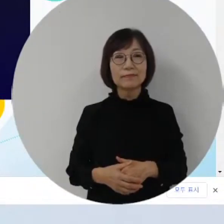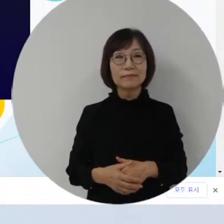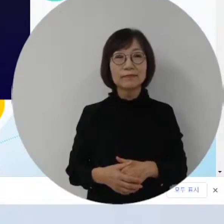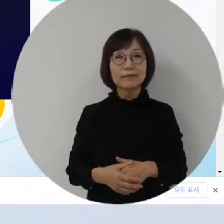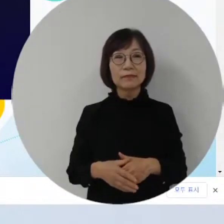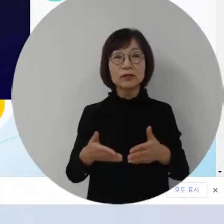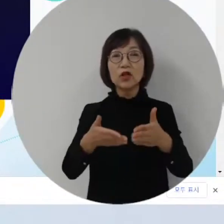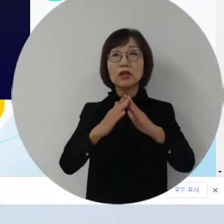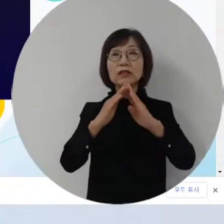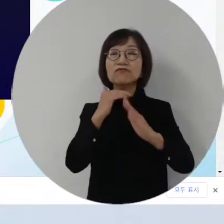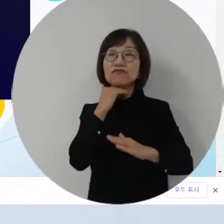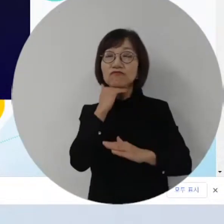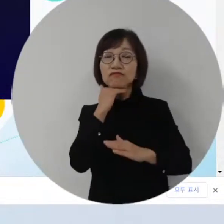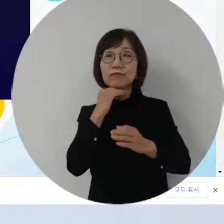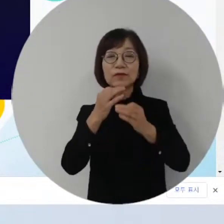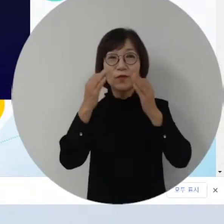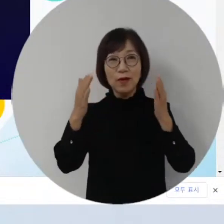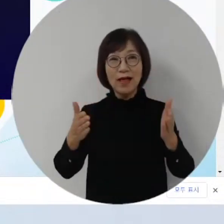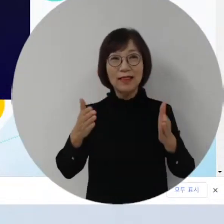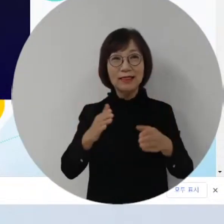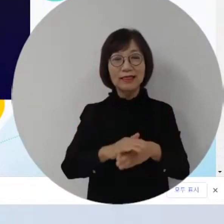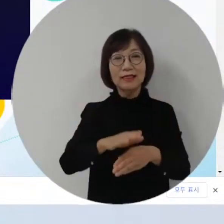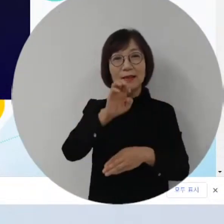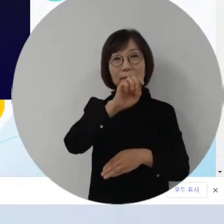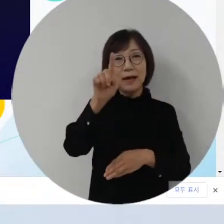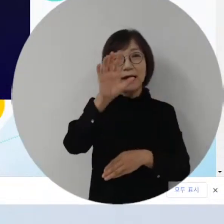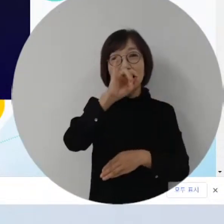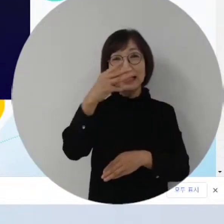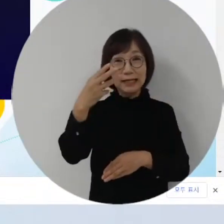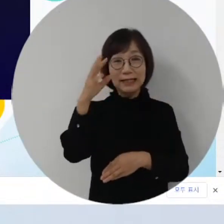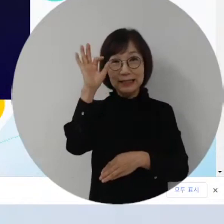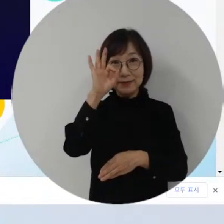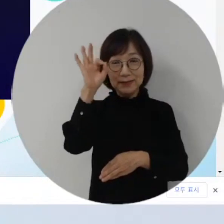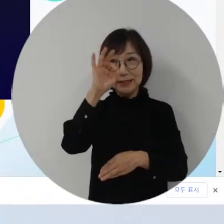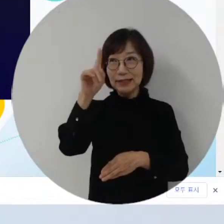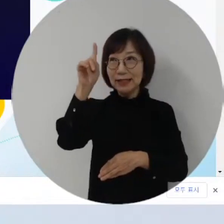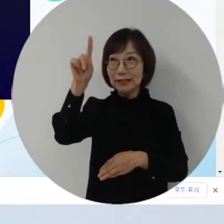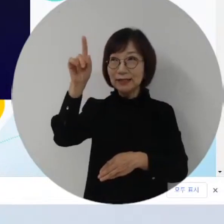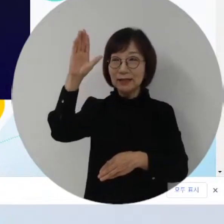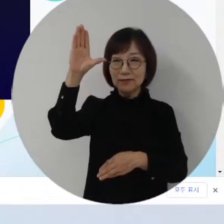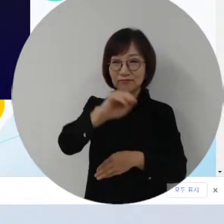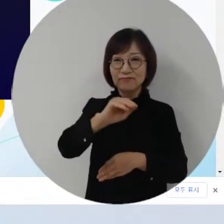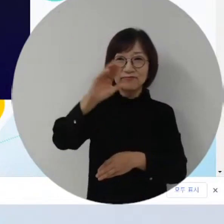설치되는 동안에 우리 여기 파일 탐색기 있으면 창 닫아주시고요.